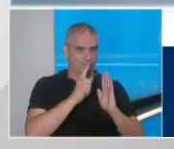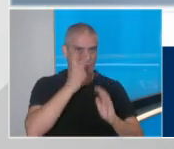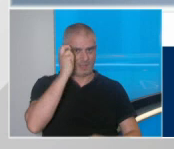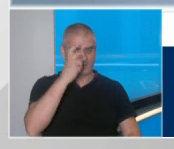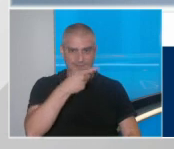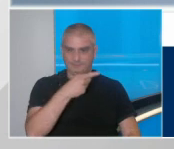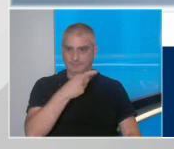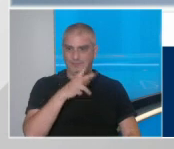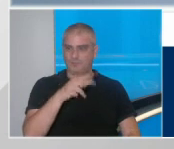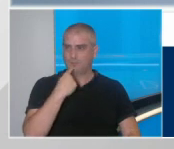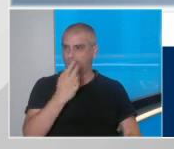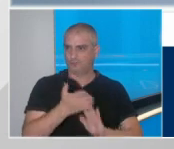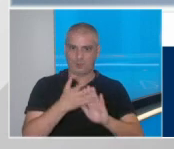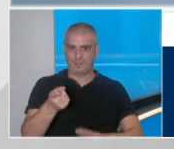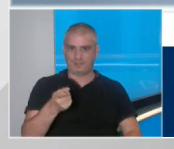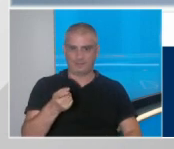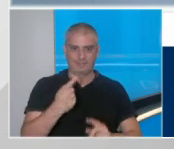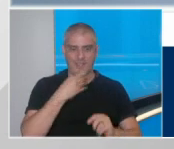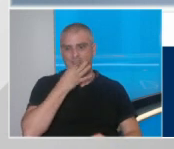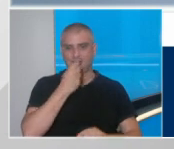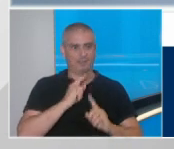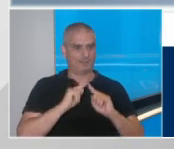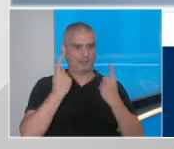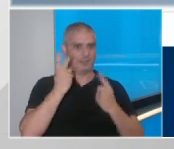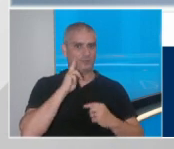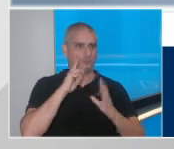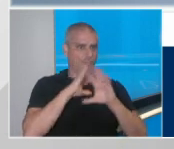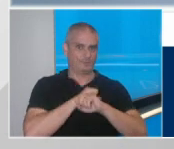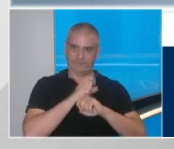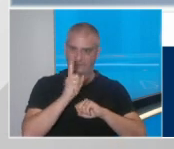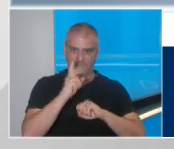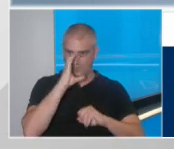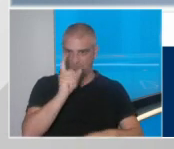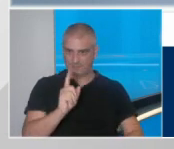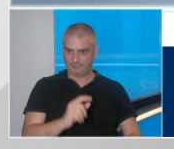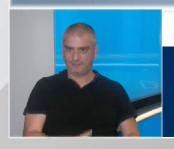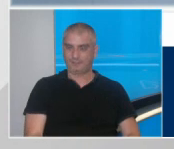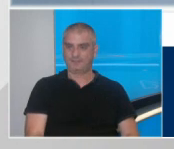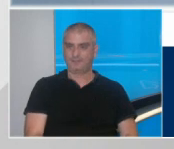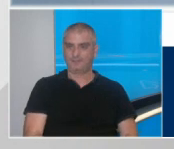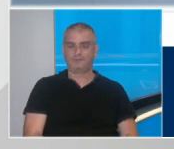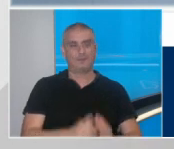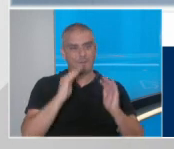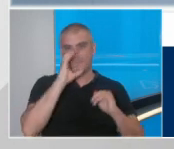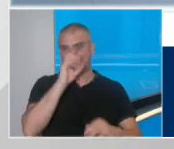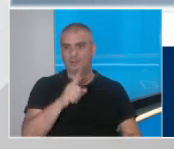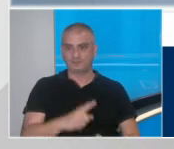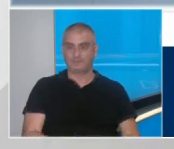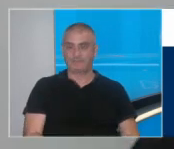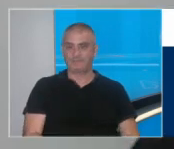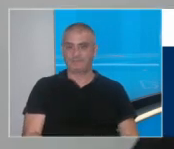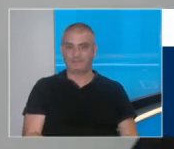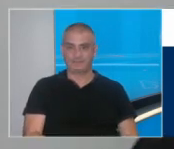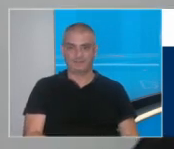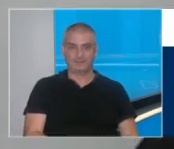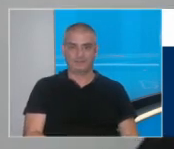גנץ, וכמו שאומרת, הצהרה החריגה ביום שישי בערב, אני מניח שאתה לא צפית בה. פחות צפיתי בה, אני חושב